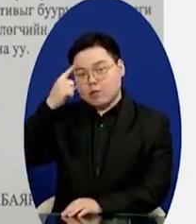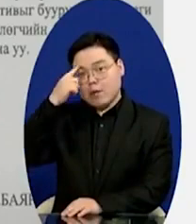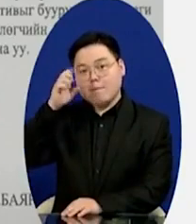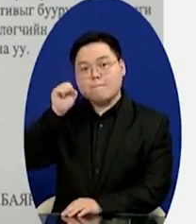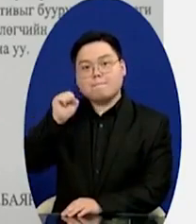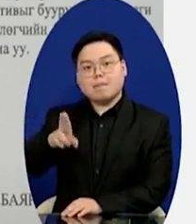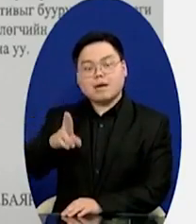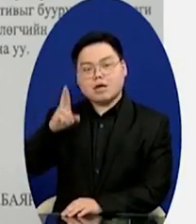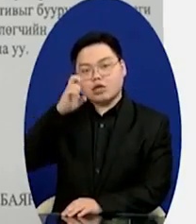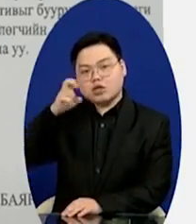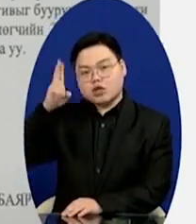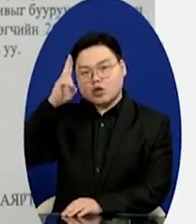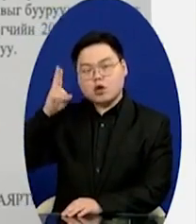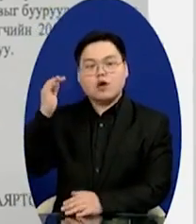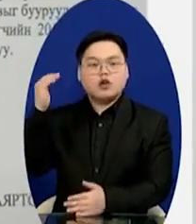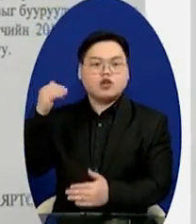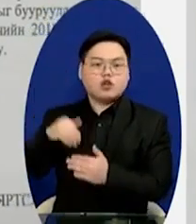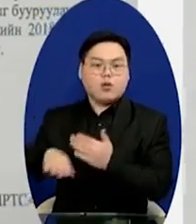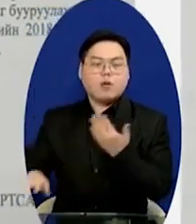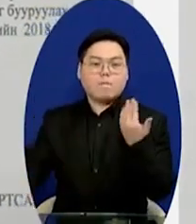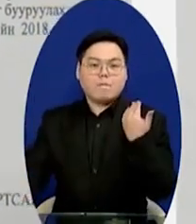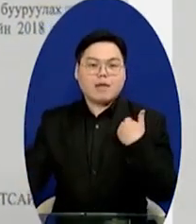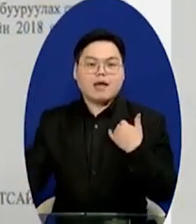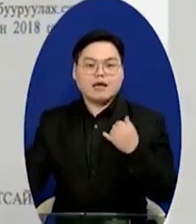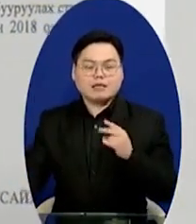ерхийлэгч хөргүүлж байсан байна.